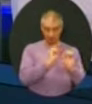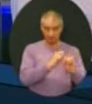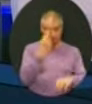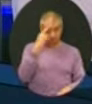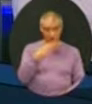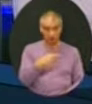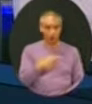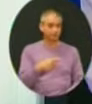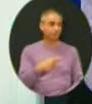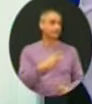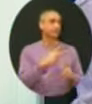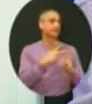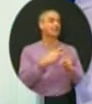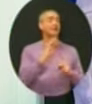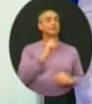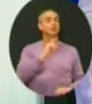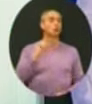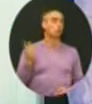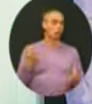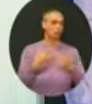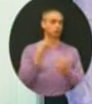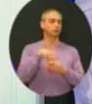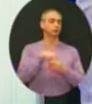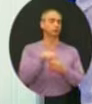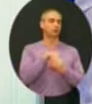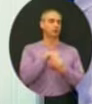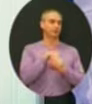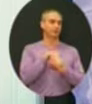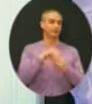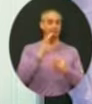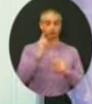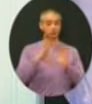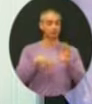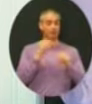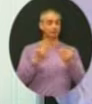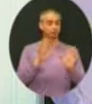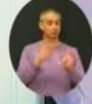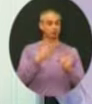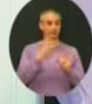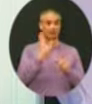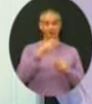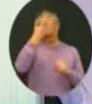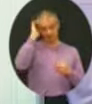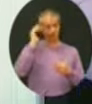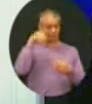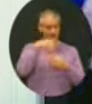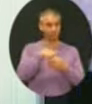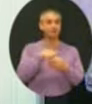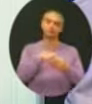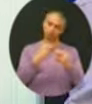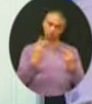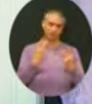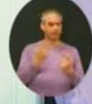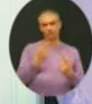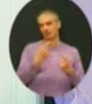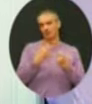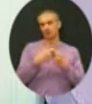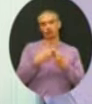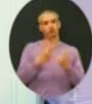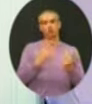הרעיון הזה? רק אם כל הגוש משתתף בו. אם יש פריימריז פתוחים שגם לפיד בפנים, שווה. לא, אבל זה קשור